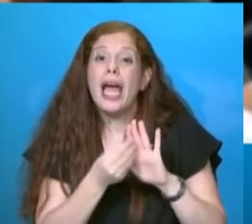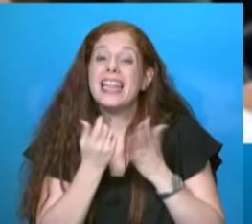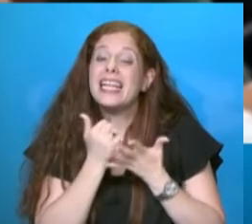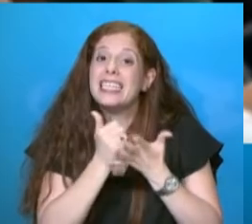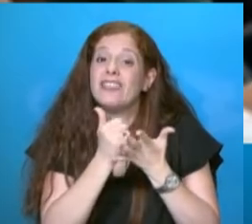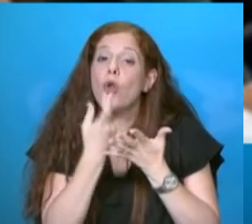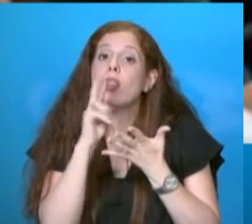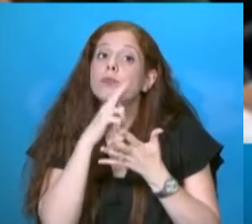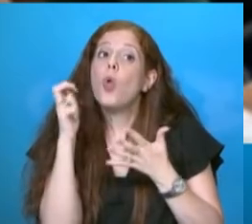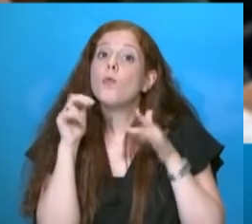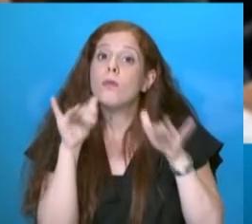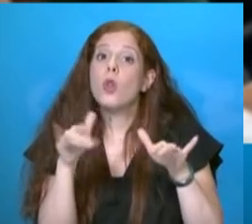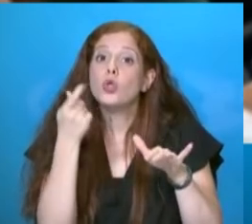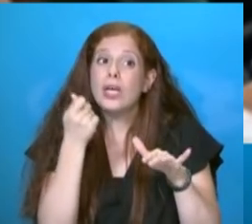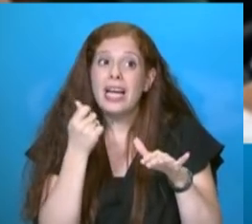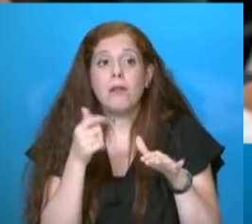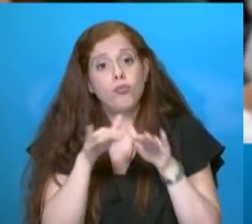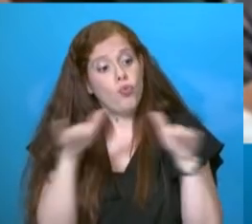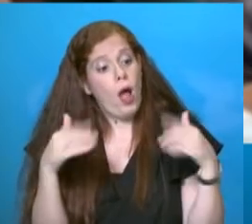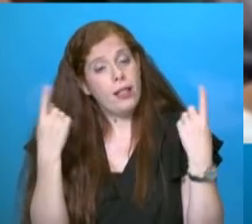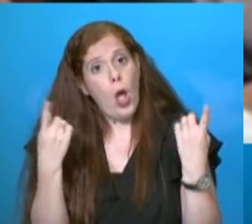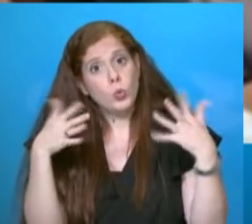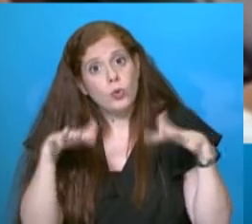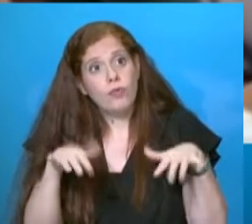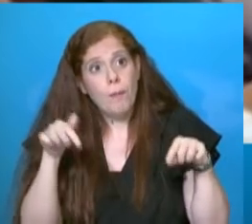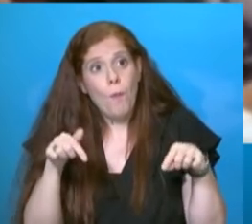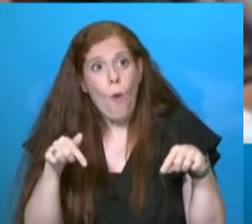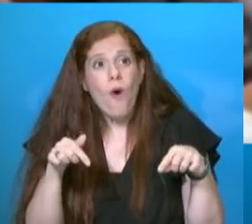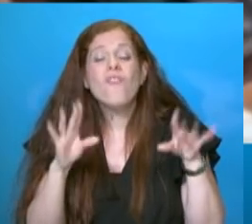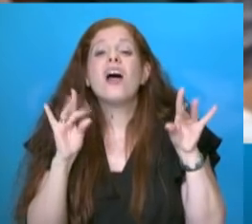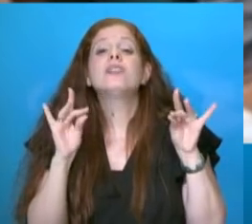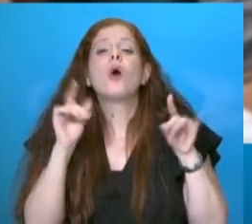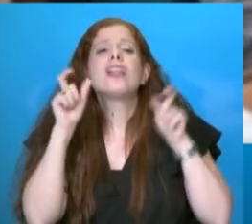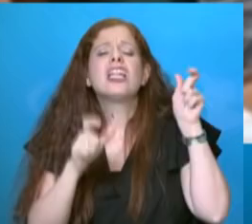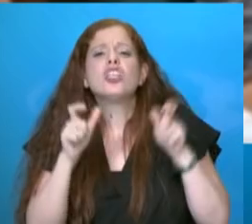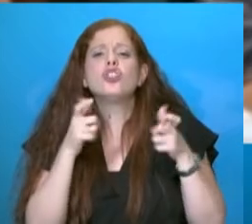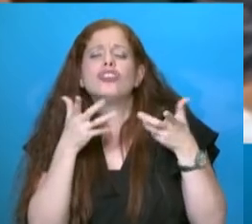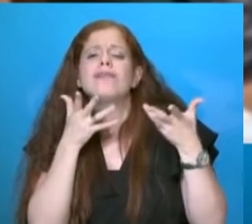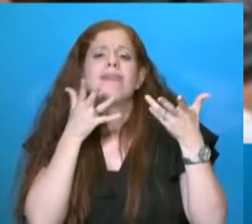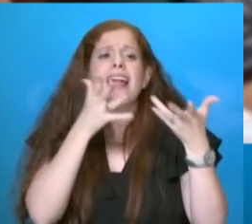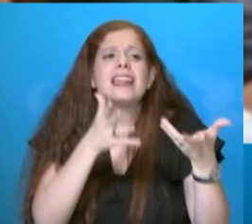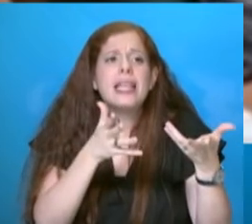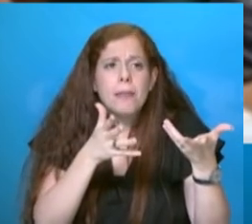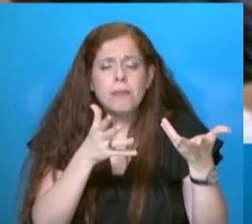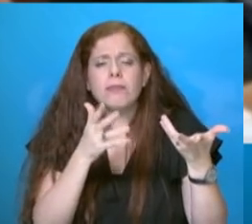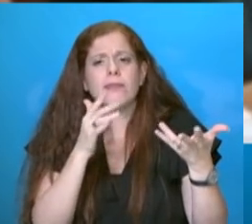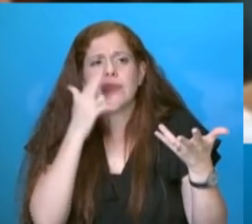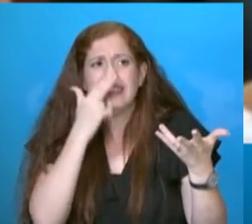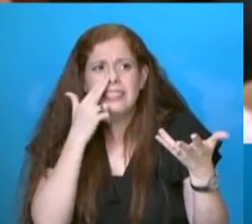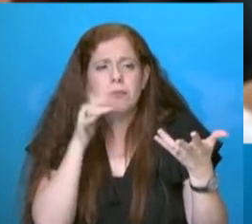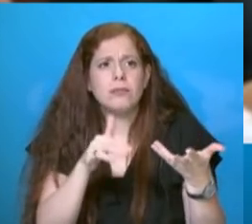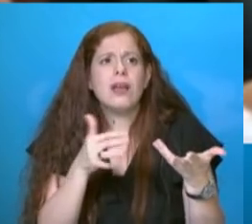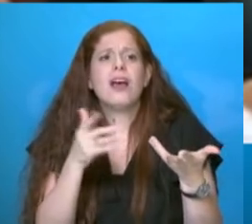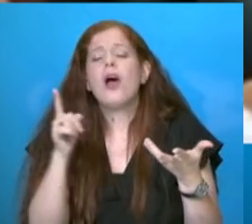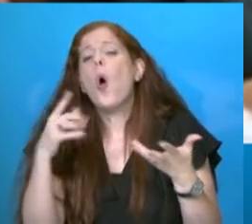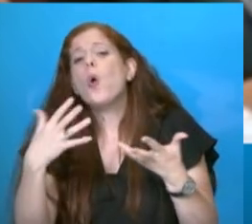סביב שולחן אחד כזה שיושבים פה, ועשרות אנשים עטים על הראש של השני, ההוא תופס, ההוא